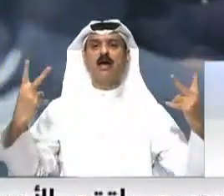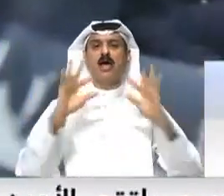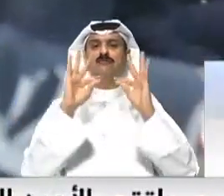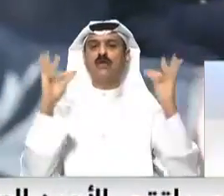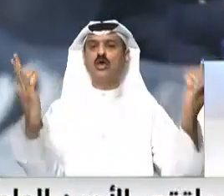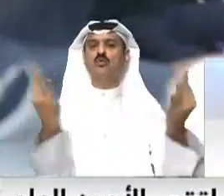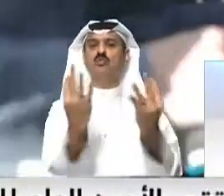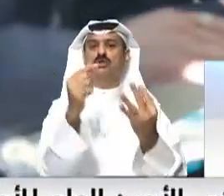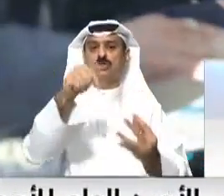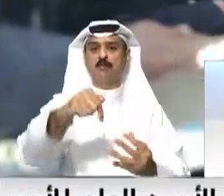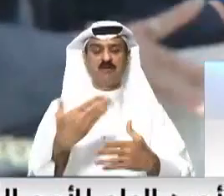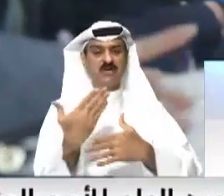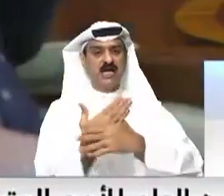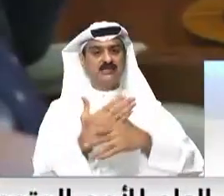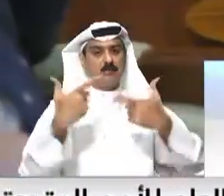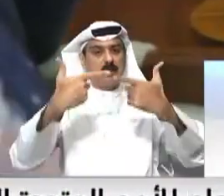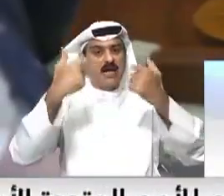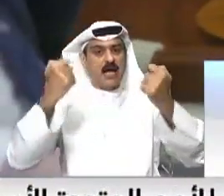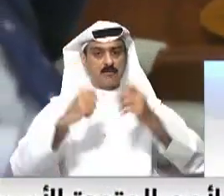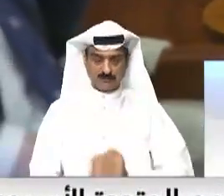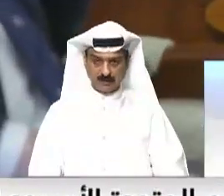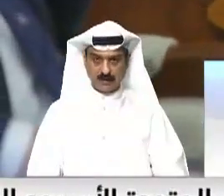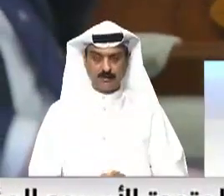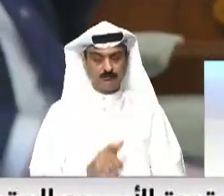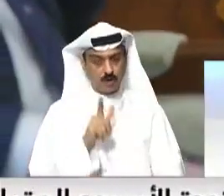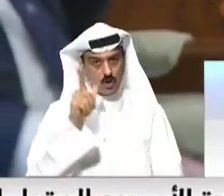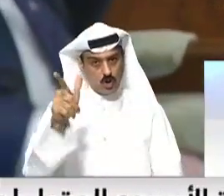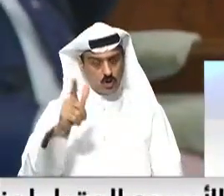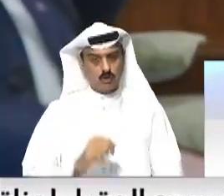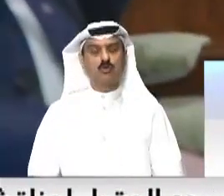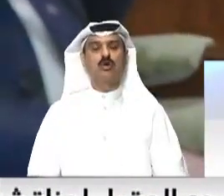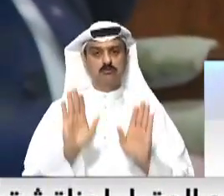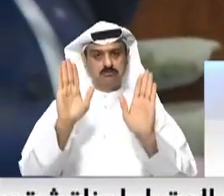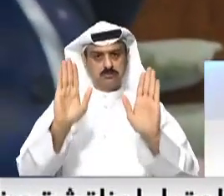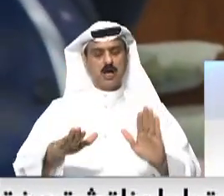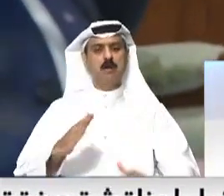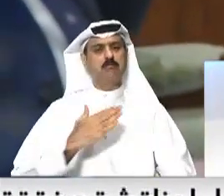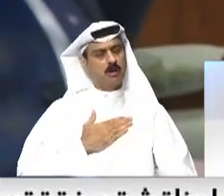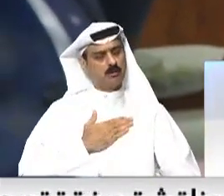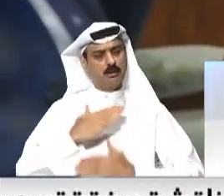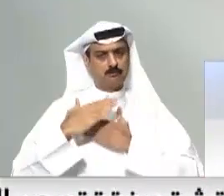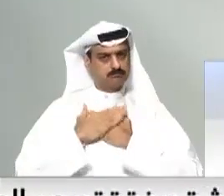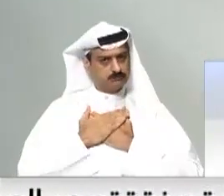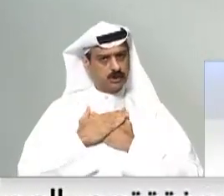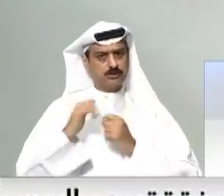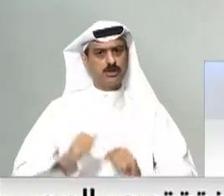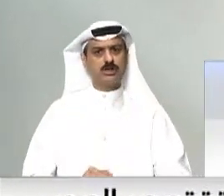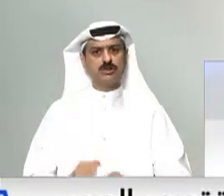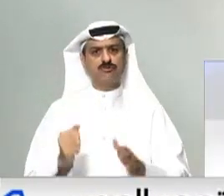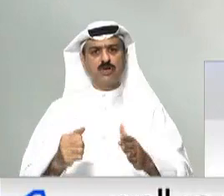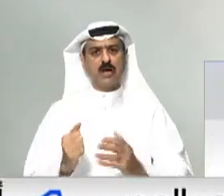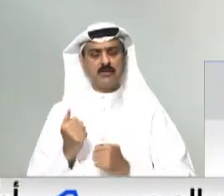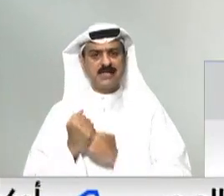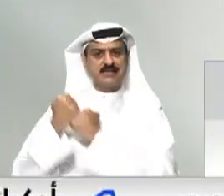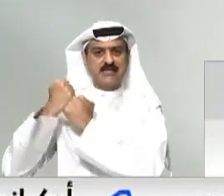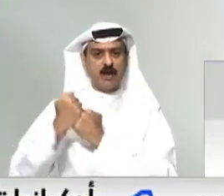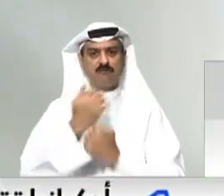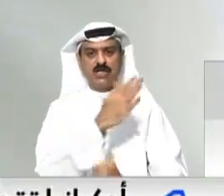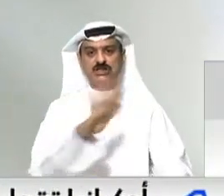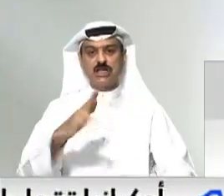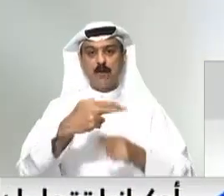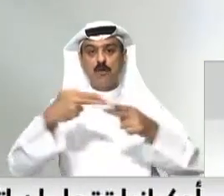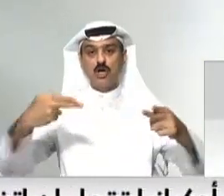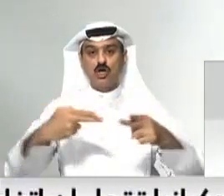يعيشها جراء الحرب، مثمنا مساندة وتضامن دولة الكويت قيادة وحكومة وشعبا